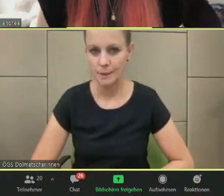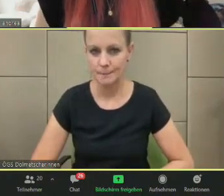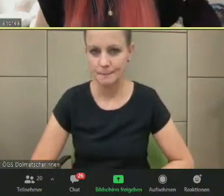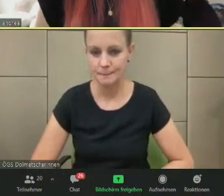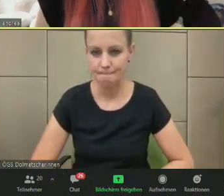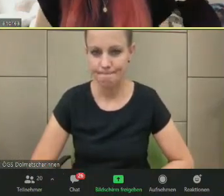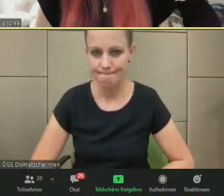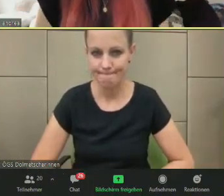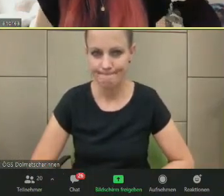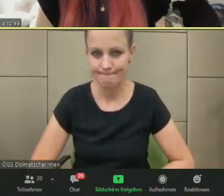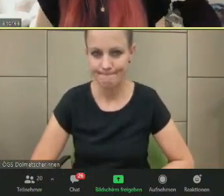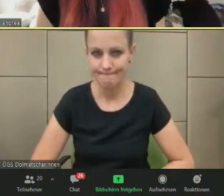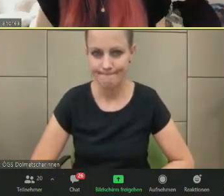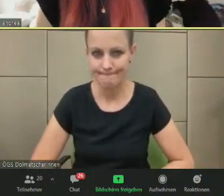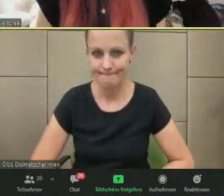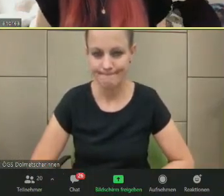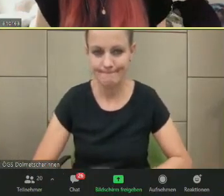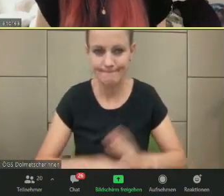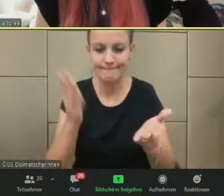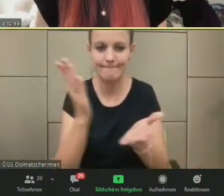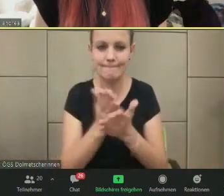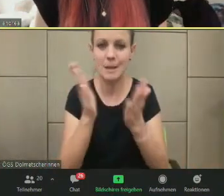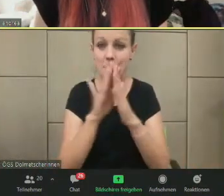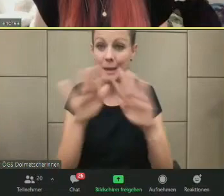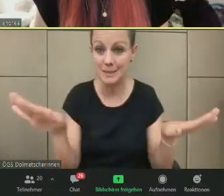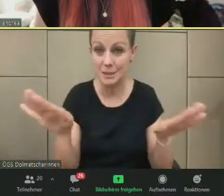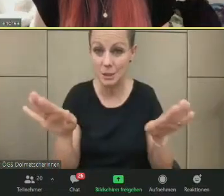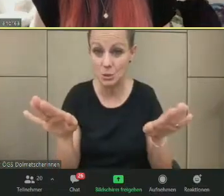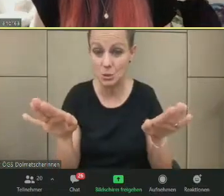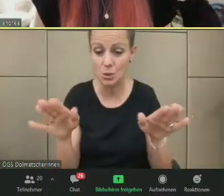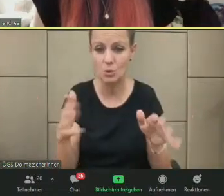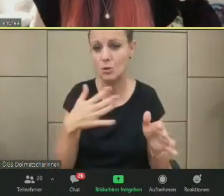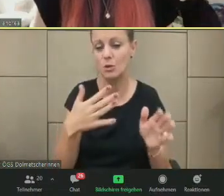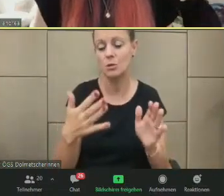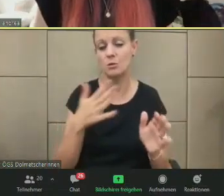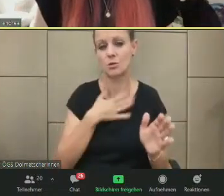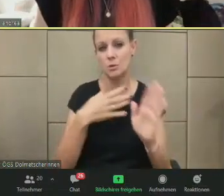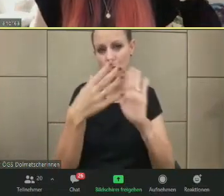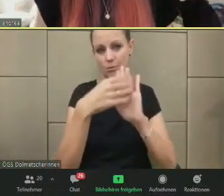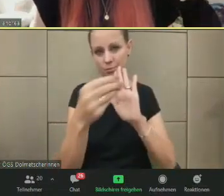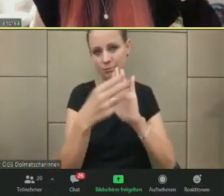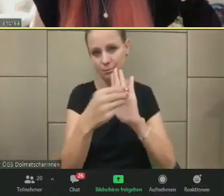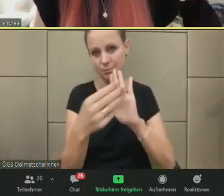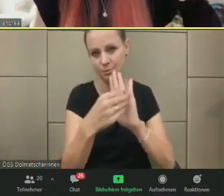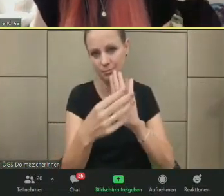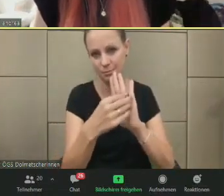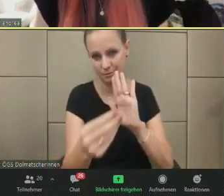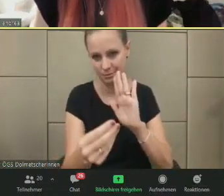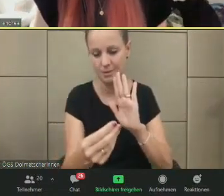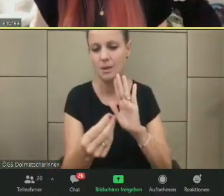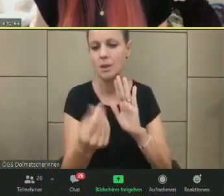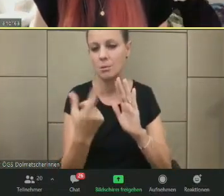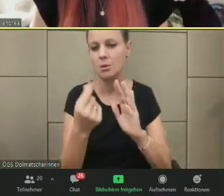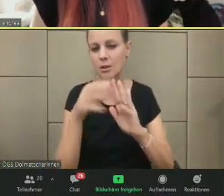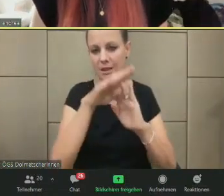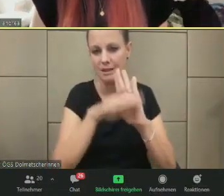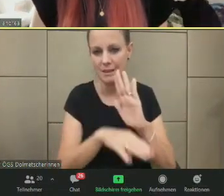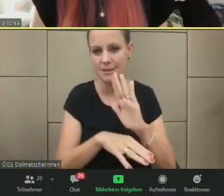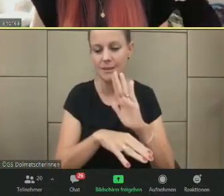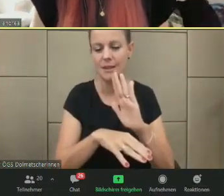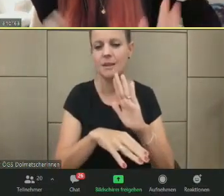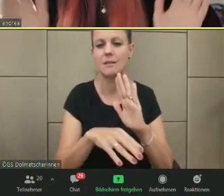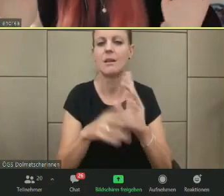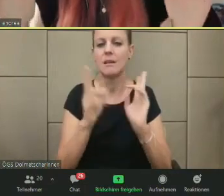Gut. Wie gesagt, die Präsentation wird ja auch aufgezeichnet. Also bitte diese Liste, die kann man auch nachher dann in der Präsentation